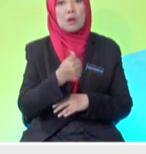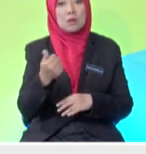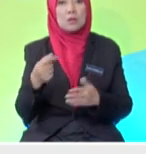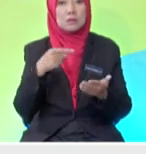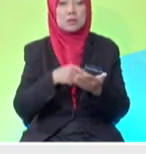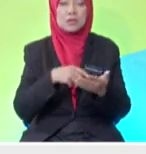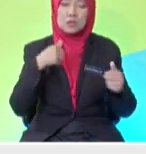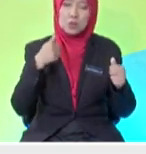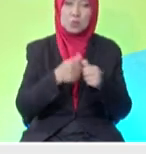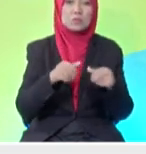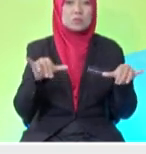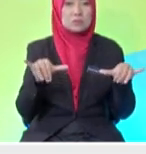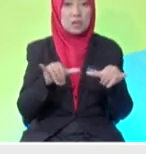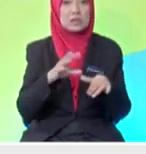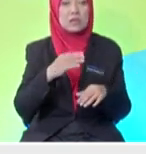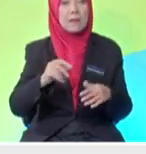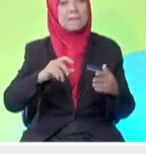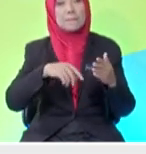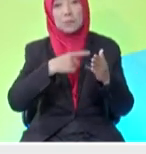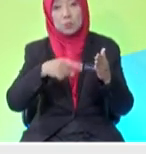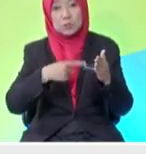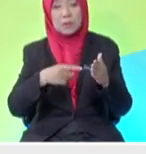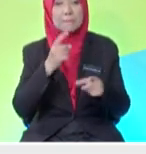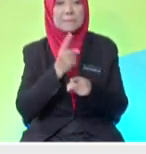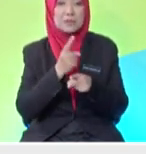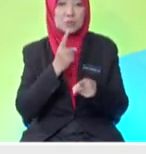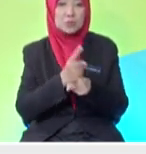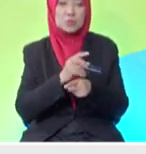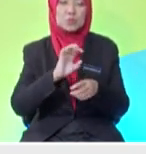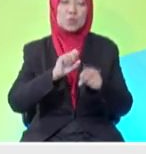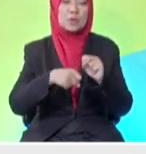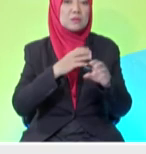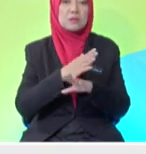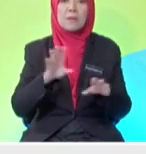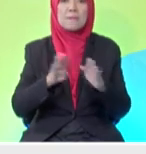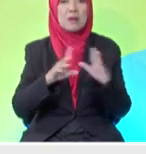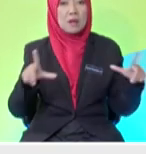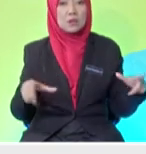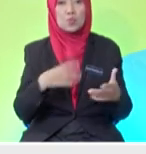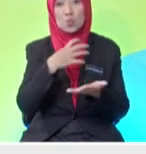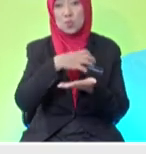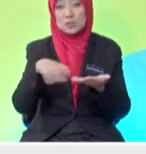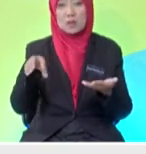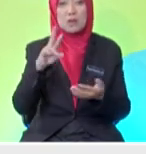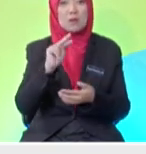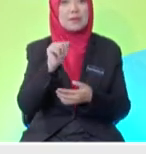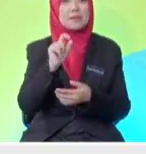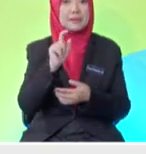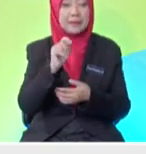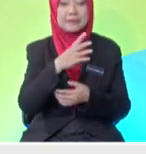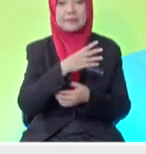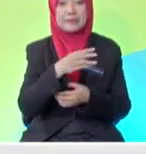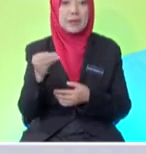size dan arah pusingan yang betul bagi memastikan tidak berlaku kerusakan pada jadi pelajar